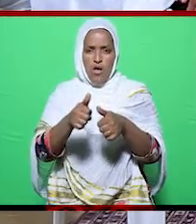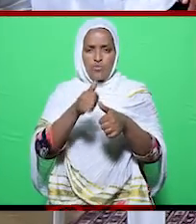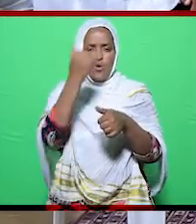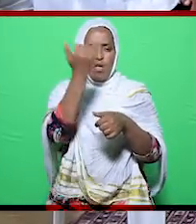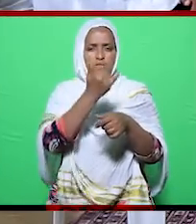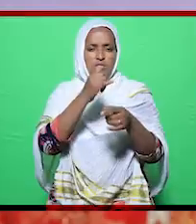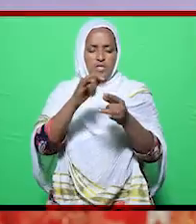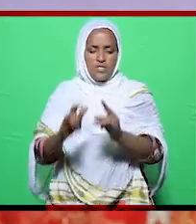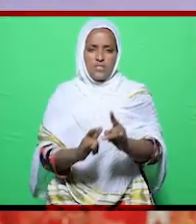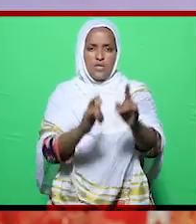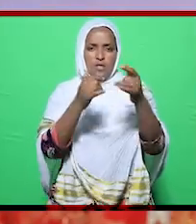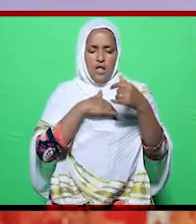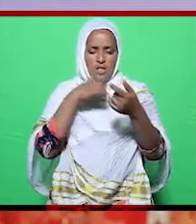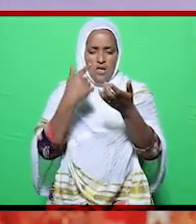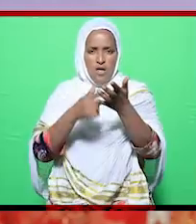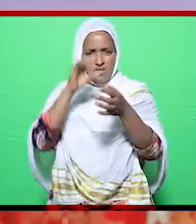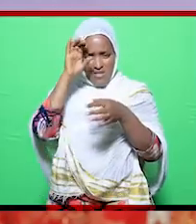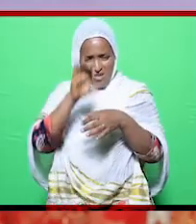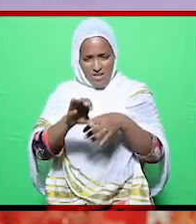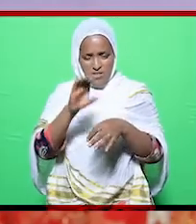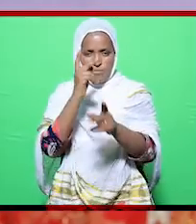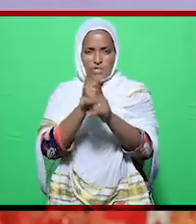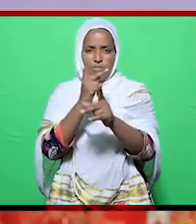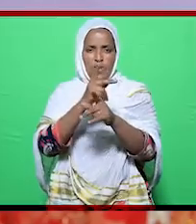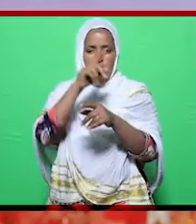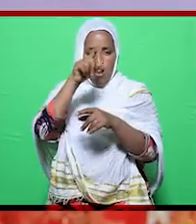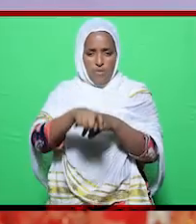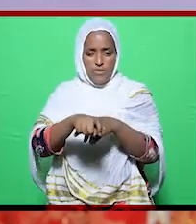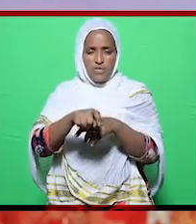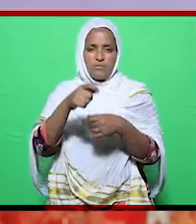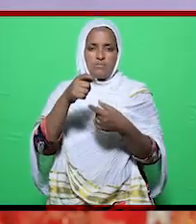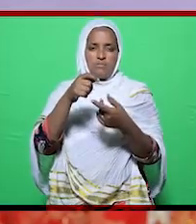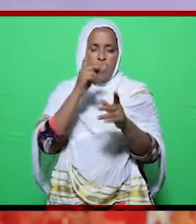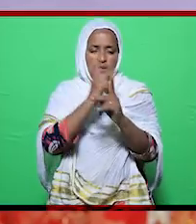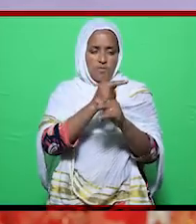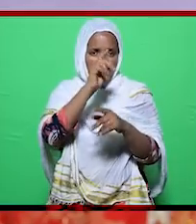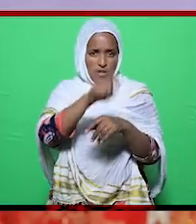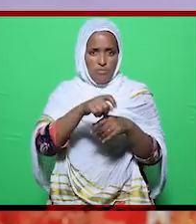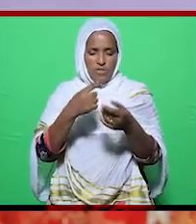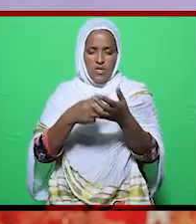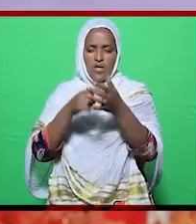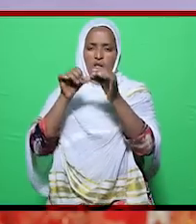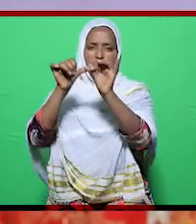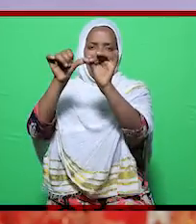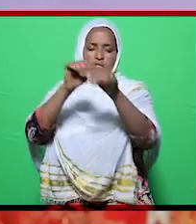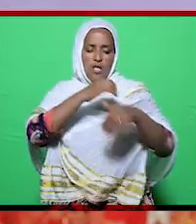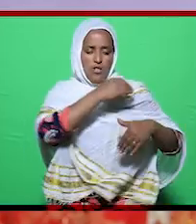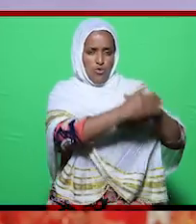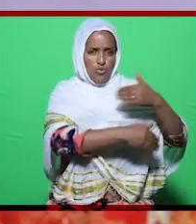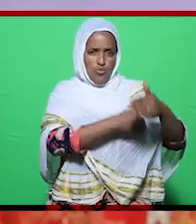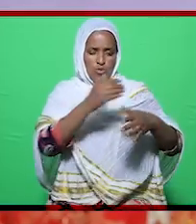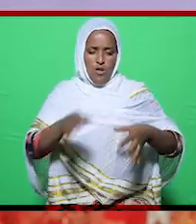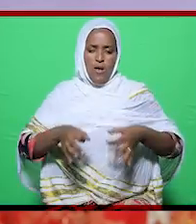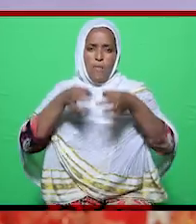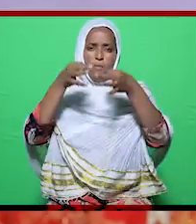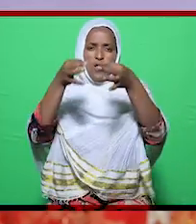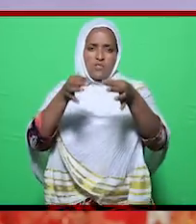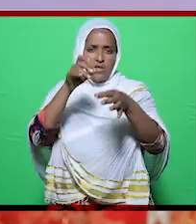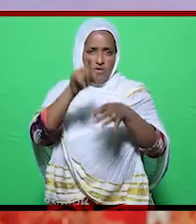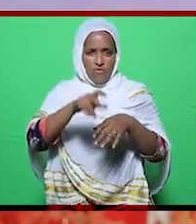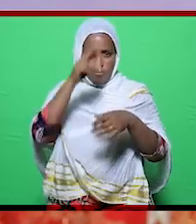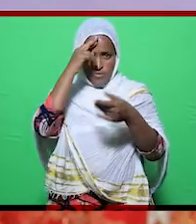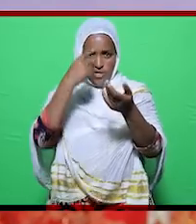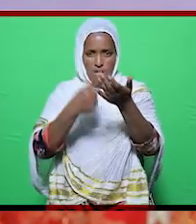እንችላለን ግን ያንተን ቤተክርስቲያኒቷ ያቆየችልን የራሷ ያሳሳል ዘይቤ አለ ያንን የግድ መጠበቅ ስላለብን